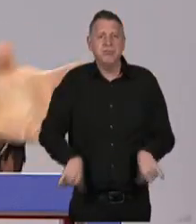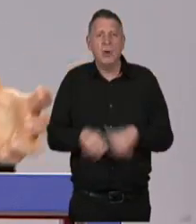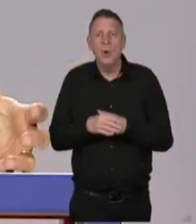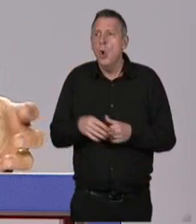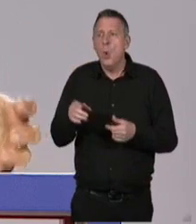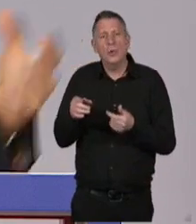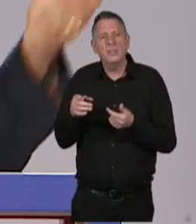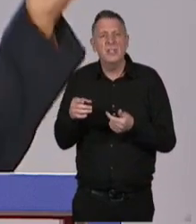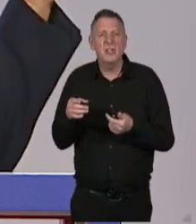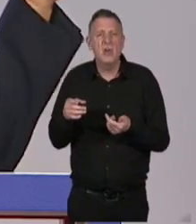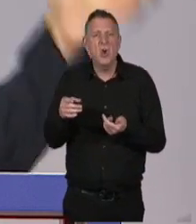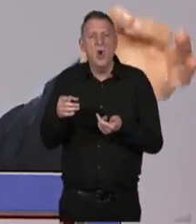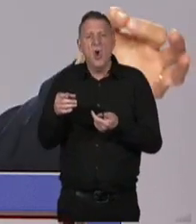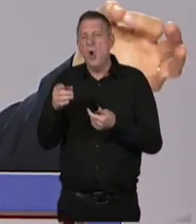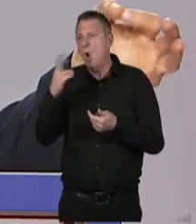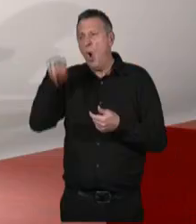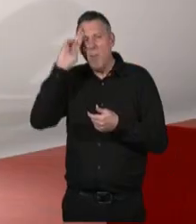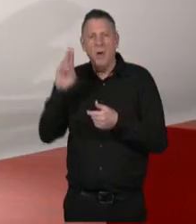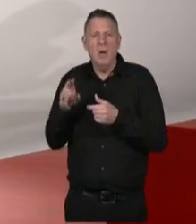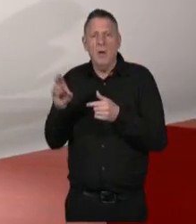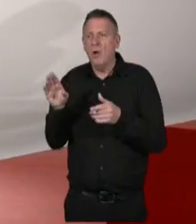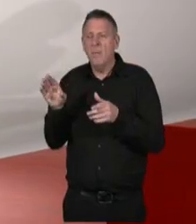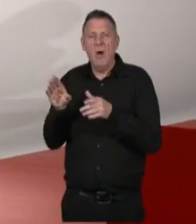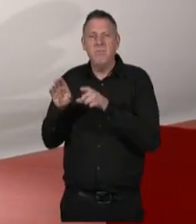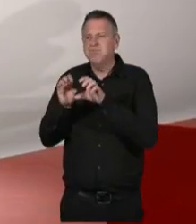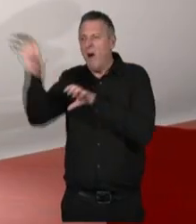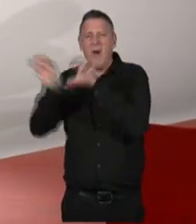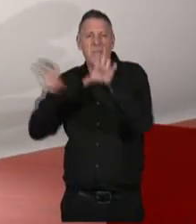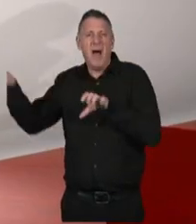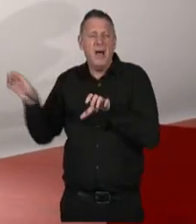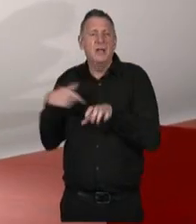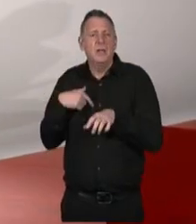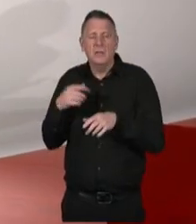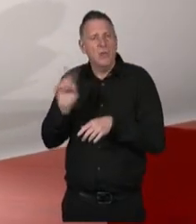identité et déclencherait de nouveaux Brexit. Je veux une Europe